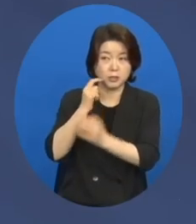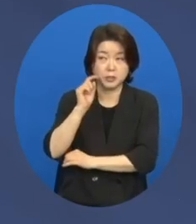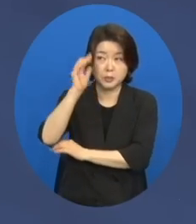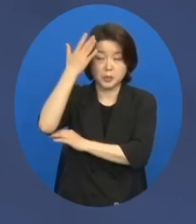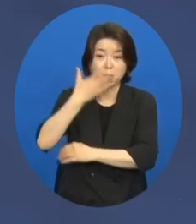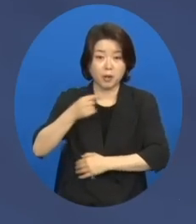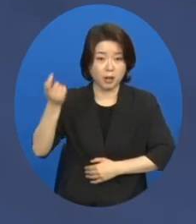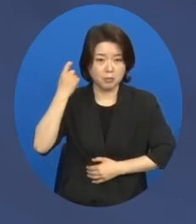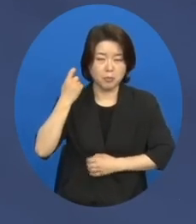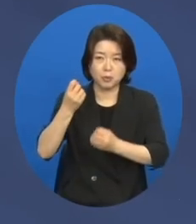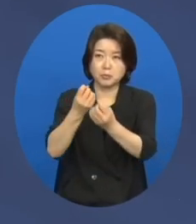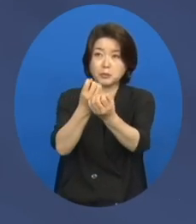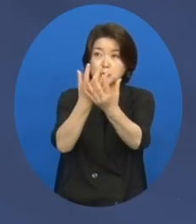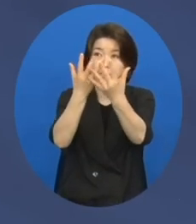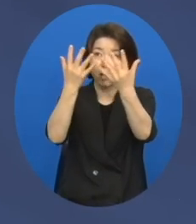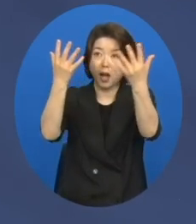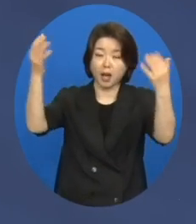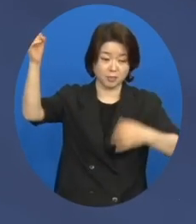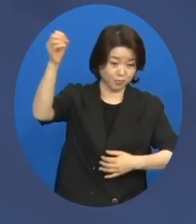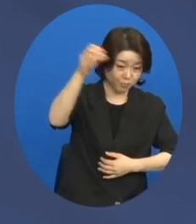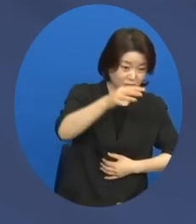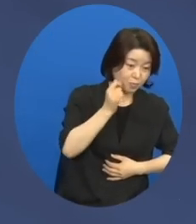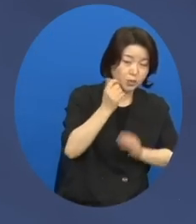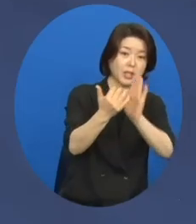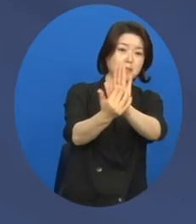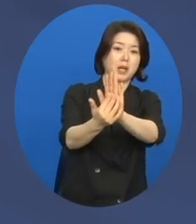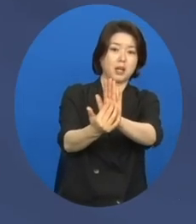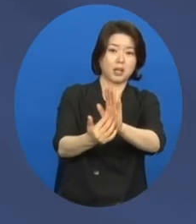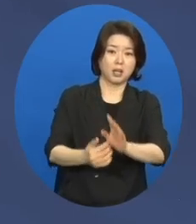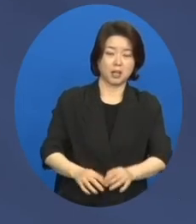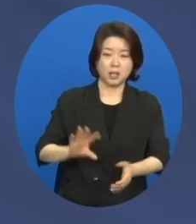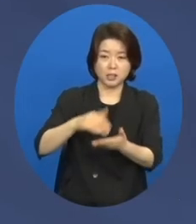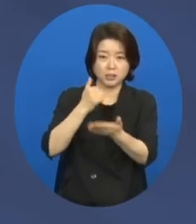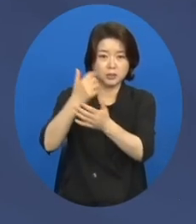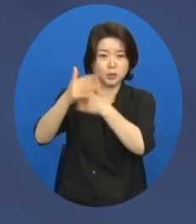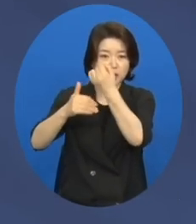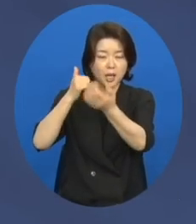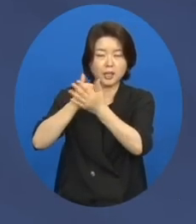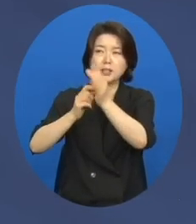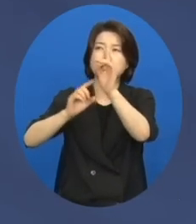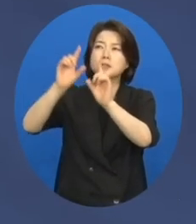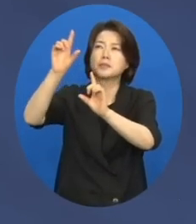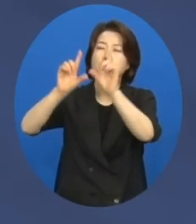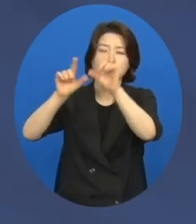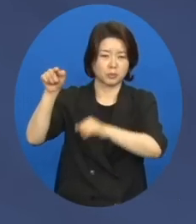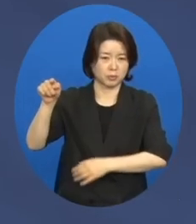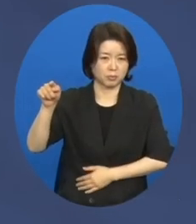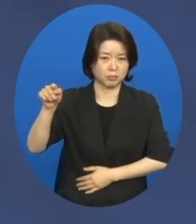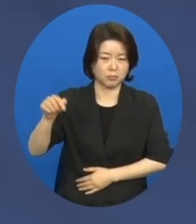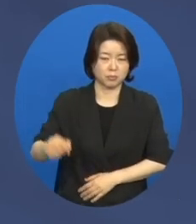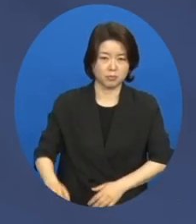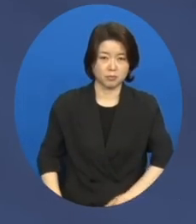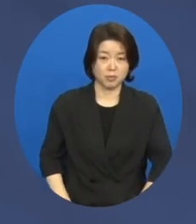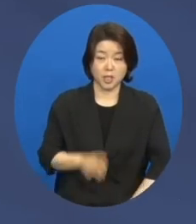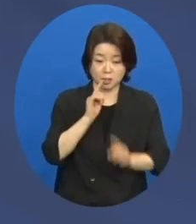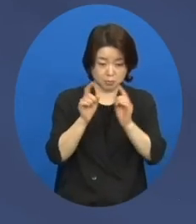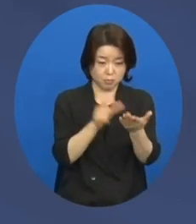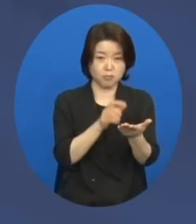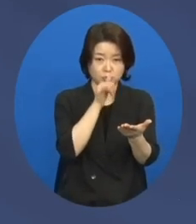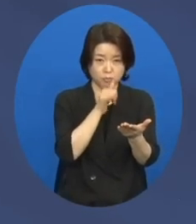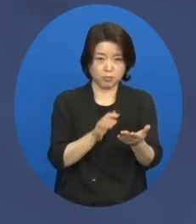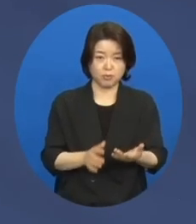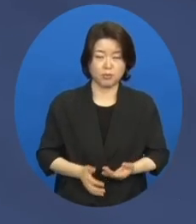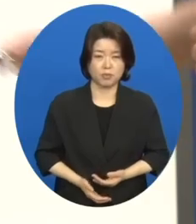영광의 복음의 광채가 비치지 못하게 함이니 그리스도는 하나님의 형상이니라 이렇게 말씀합니다.